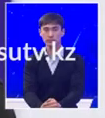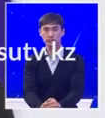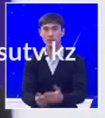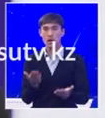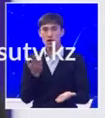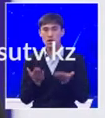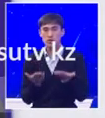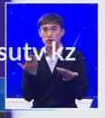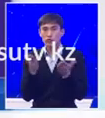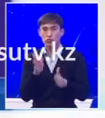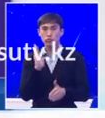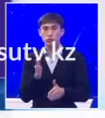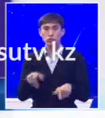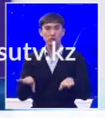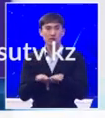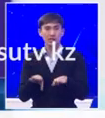Если вдруг будут такие